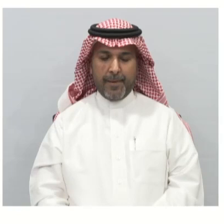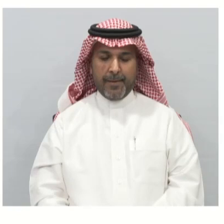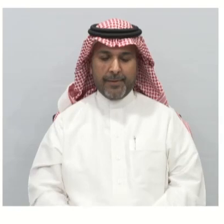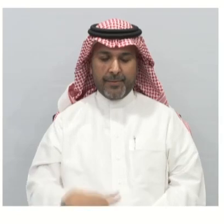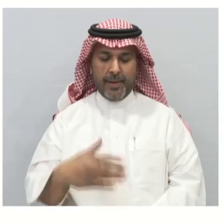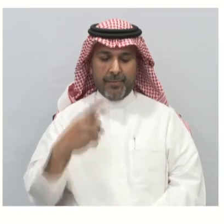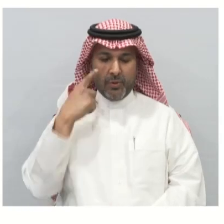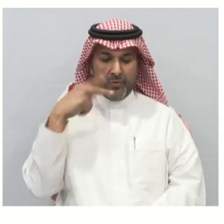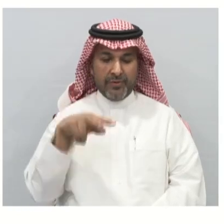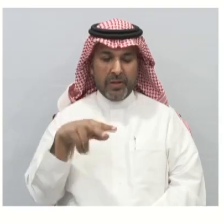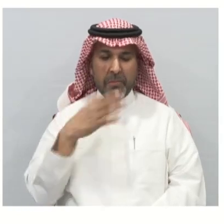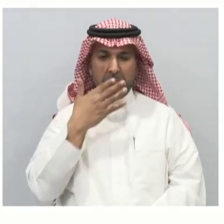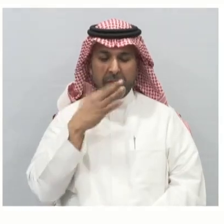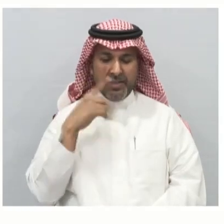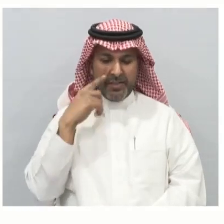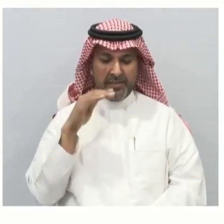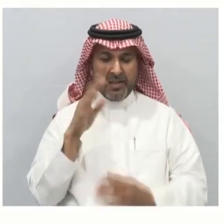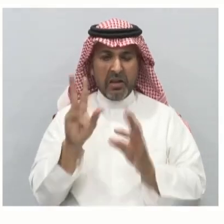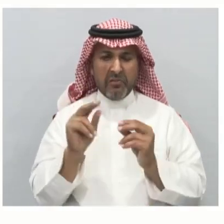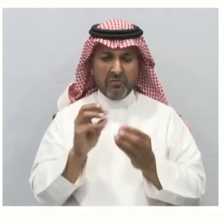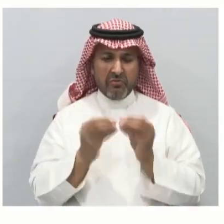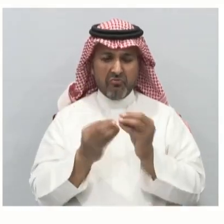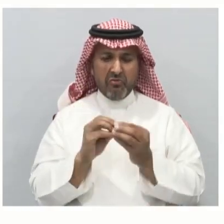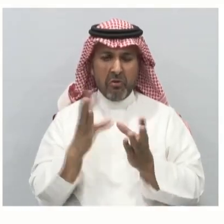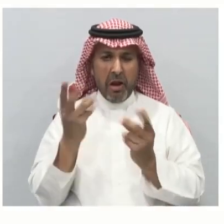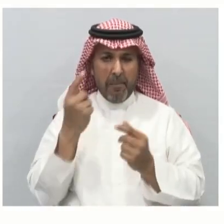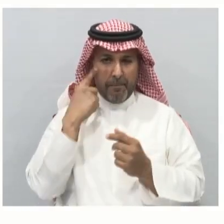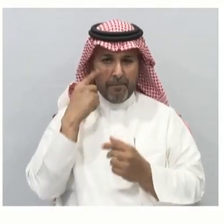التالي سؤال ايضا مباشر وساهل جدا ابعد التوقيت